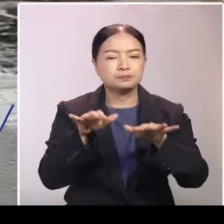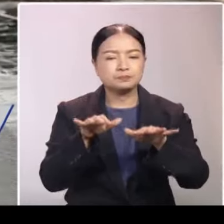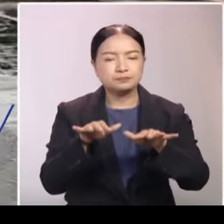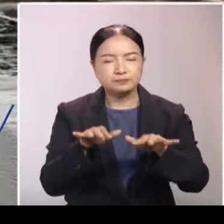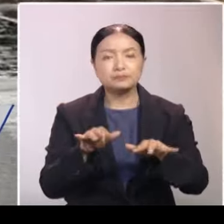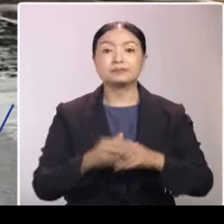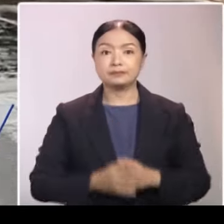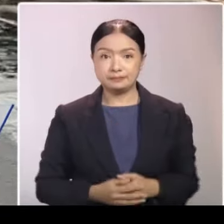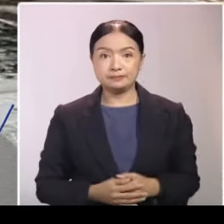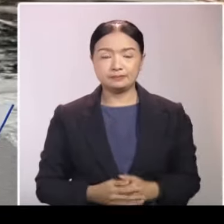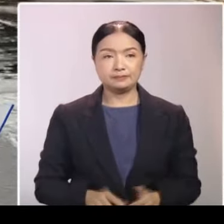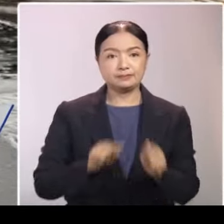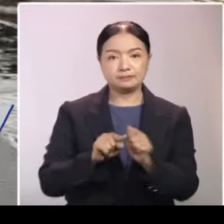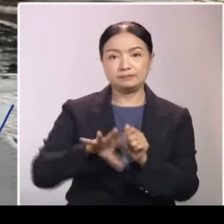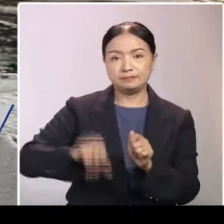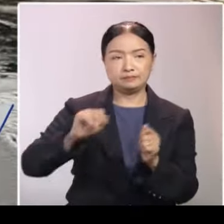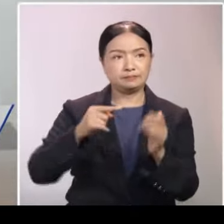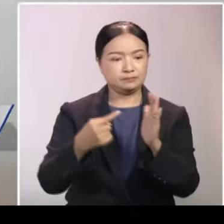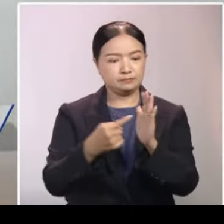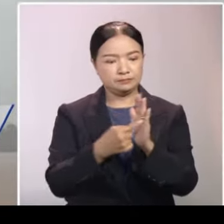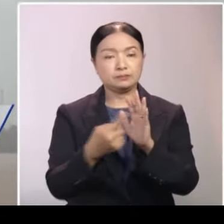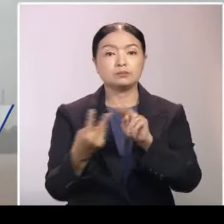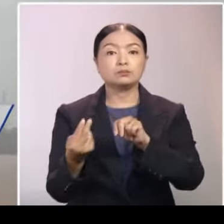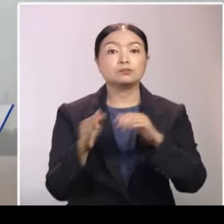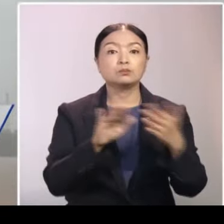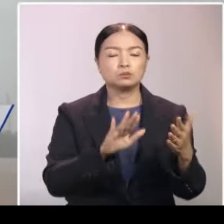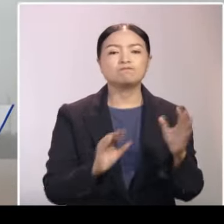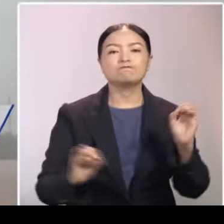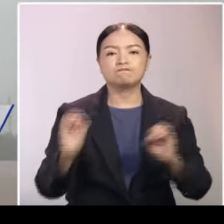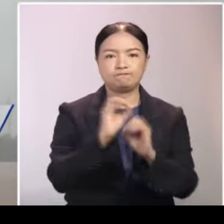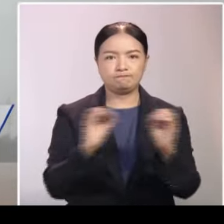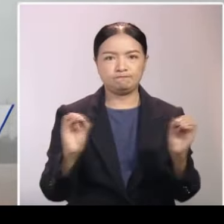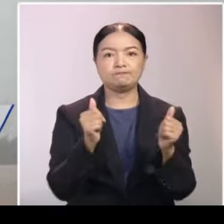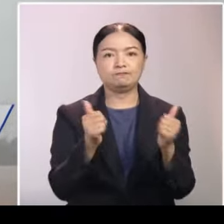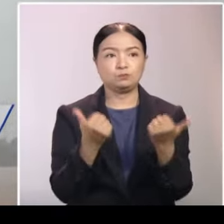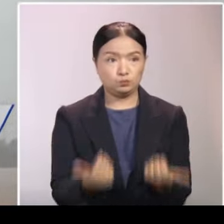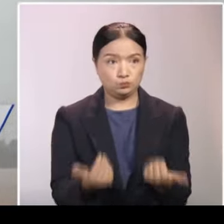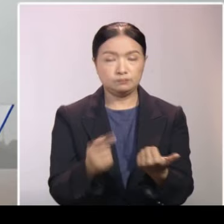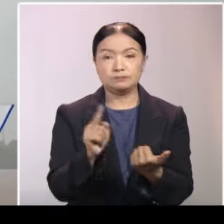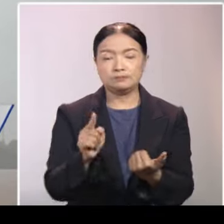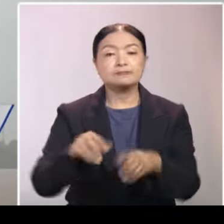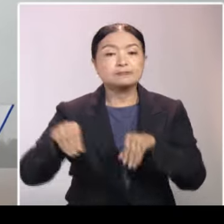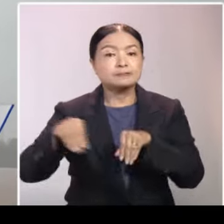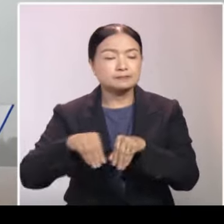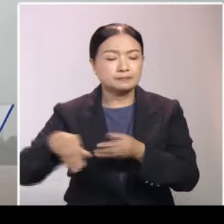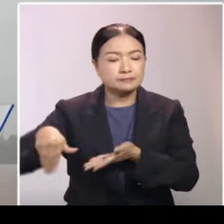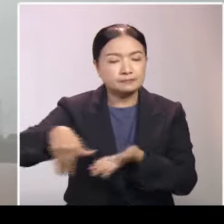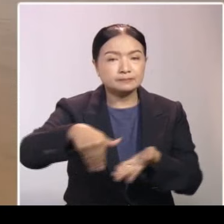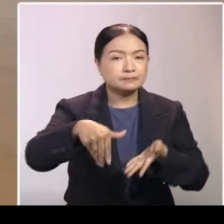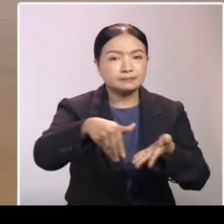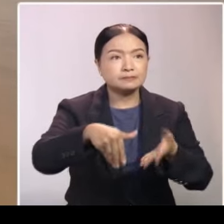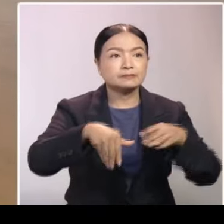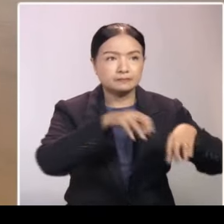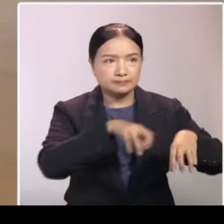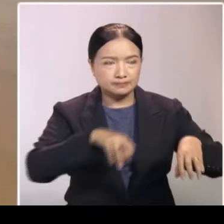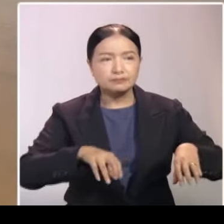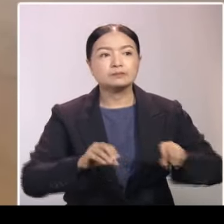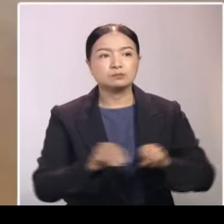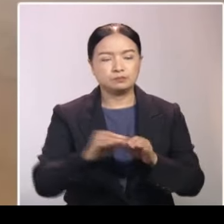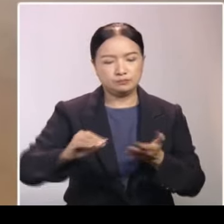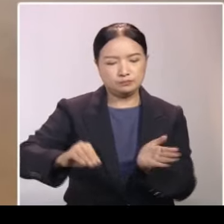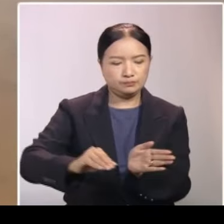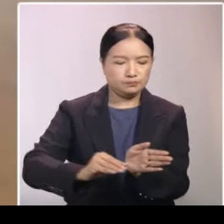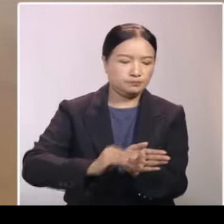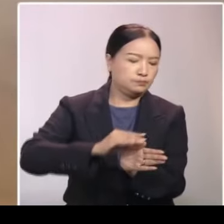เนื่องค่ะครับส่วนตัวเมืองนครพนมนะฮะตอนนี้ยังปลอดภัยดีครับแต่พื้นที่ติดลำน้ำสาขาได้รับผลกระทบจาก